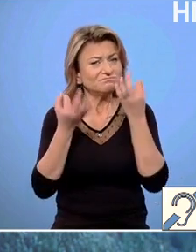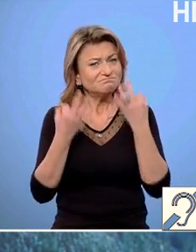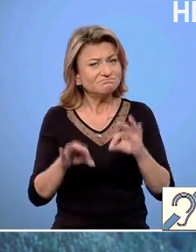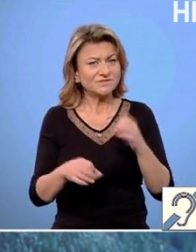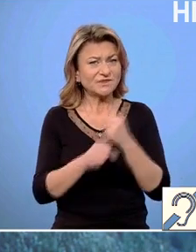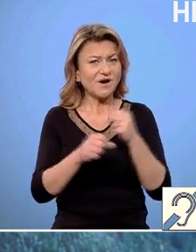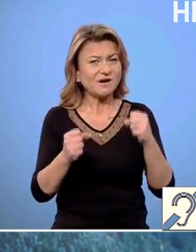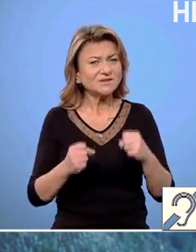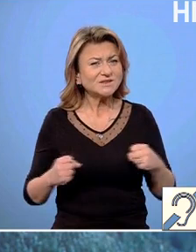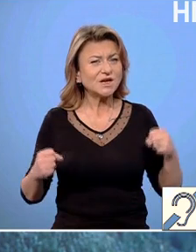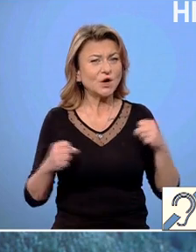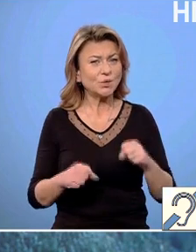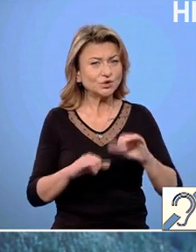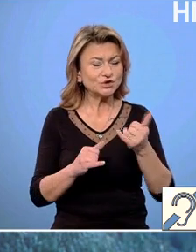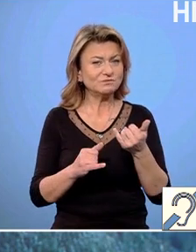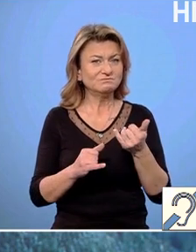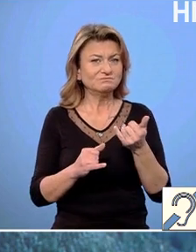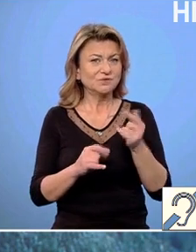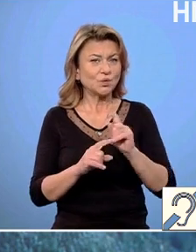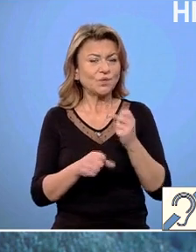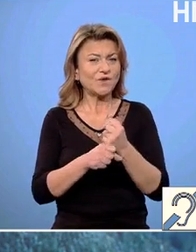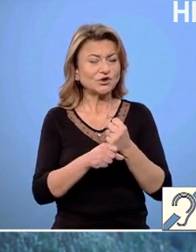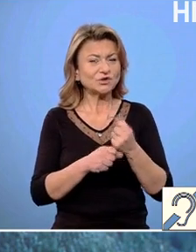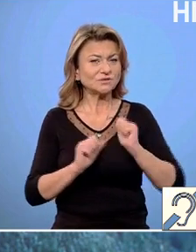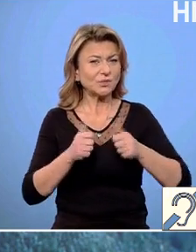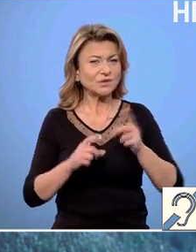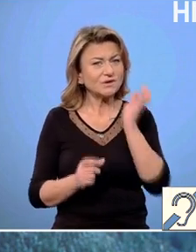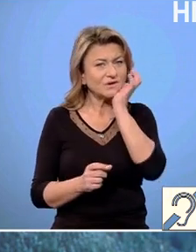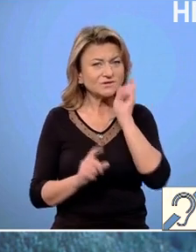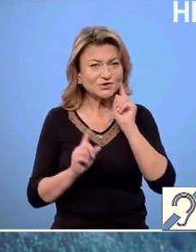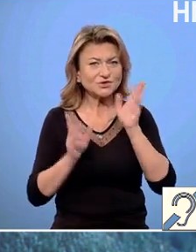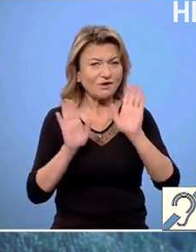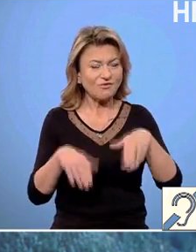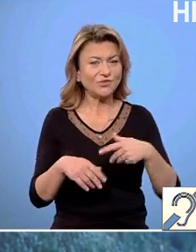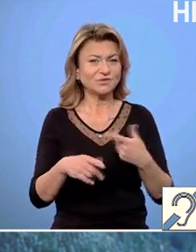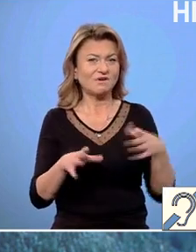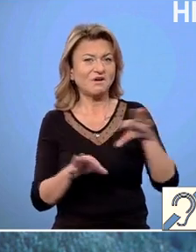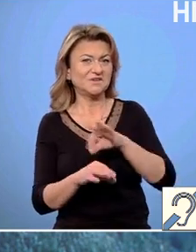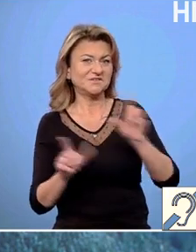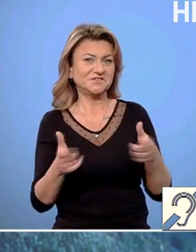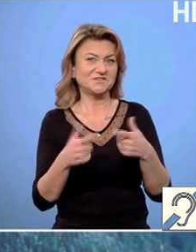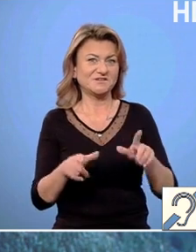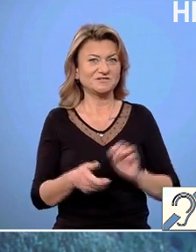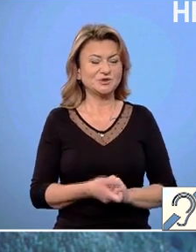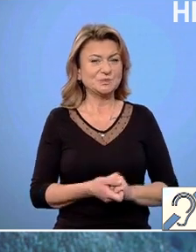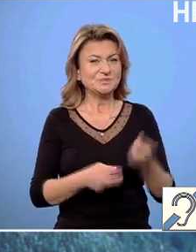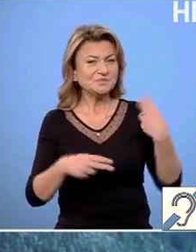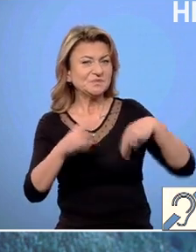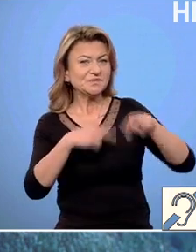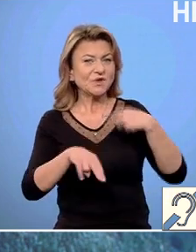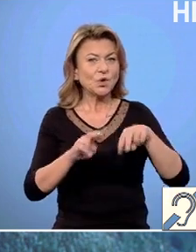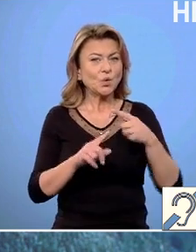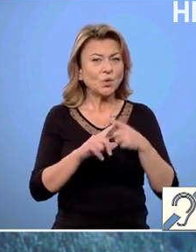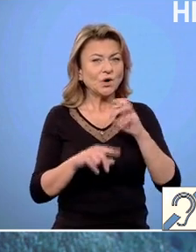le-a permis să se dea cu schiurile, iar cei care nu practică sporturi de iarnă, să știți că au avut parte de un alt fel de distracție. S-au plimbat